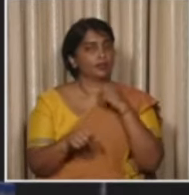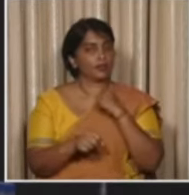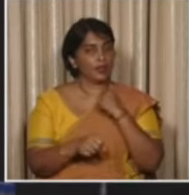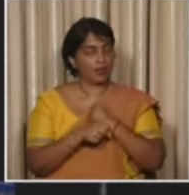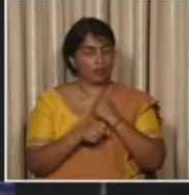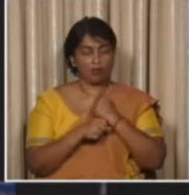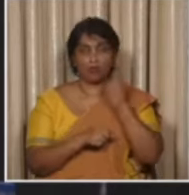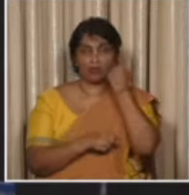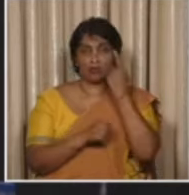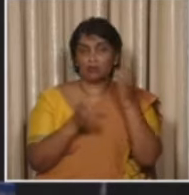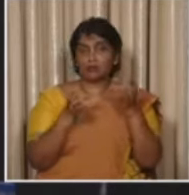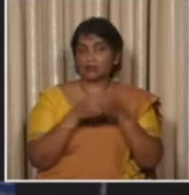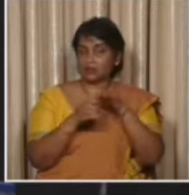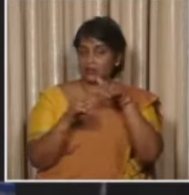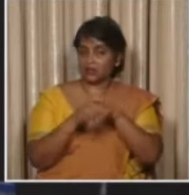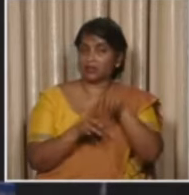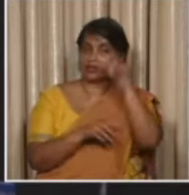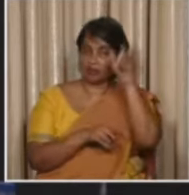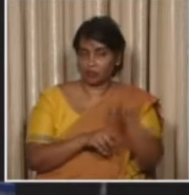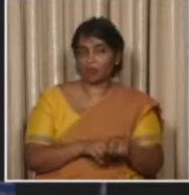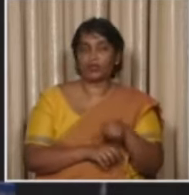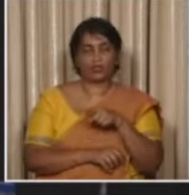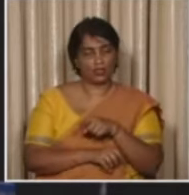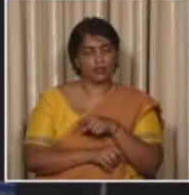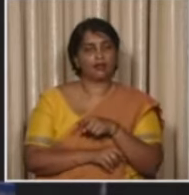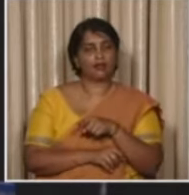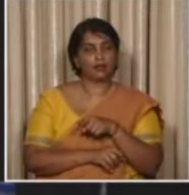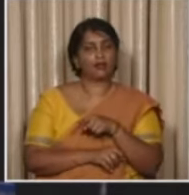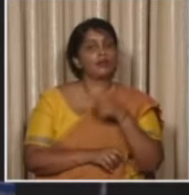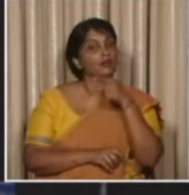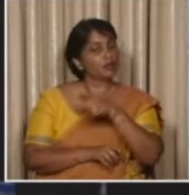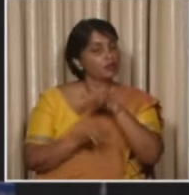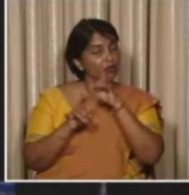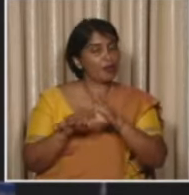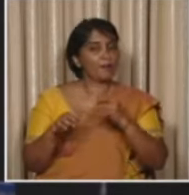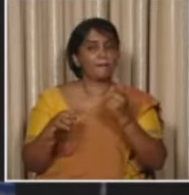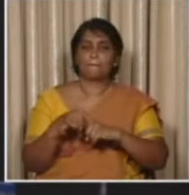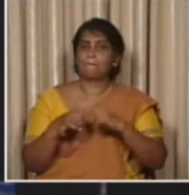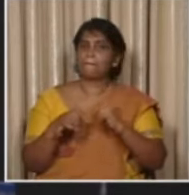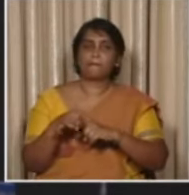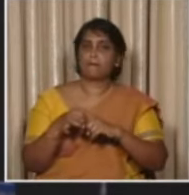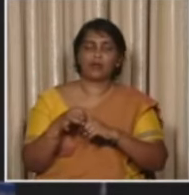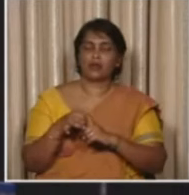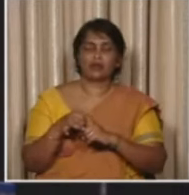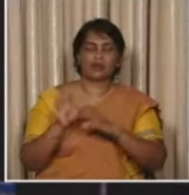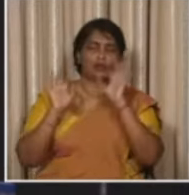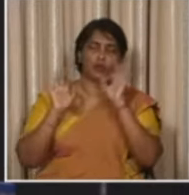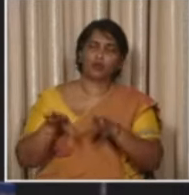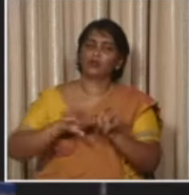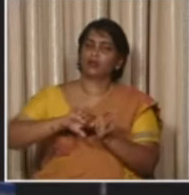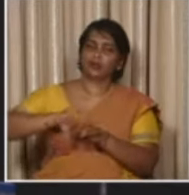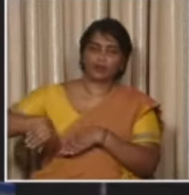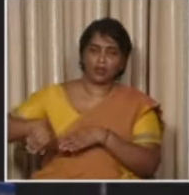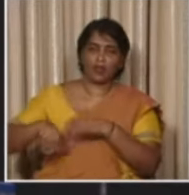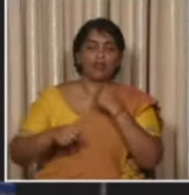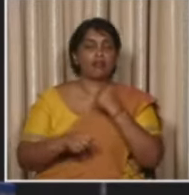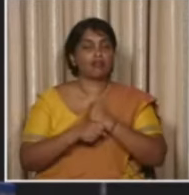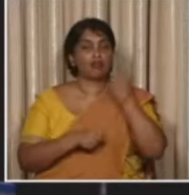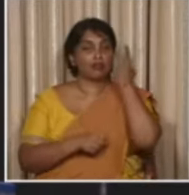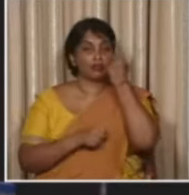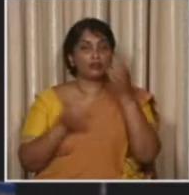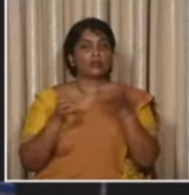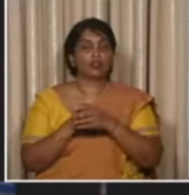සේවයට අනුයුක්තව සිටි නිලධාරියෙක් කියලා මෙයාවත් ප්‍රශ්න කිරීම් වලින් වළක්වනවා. ඒ වළක්වන්නේ රාජ්‍ය බුද්ධි සේවයේ